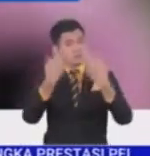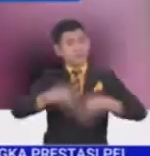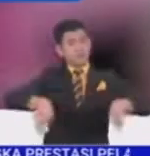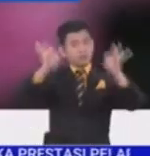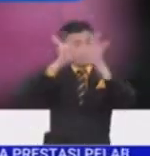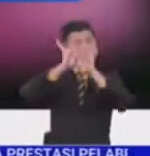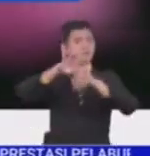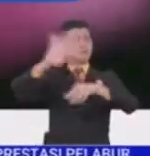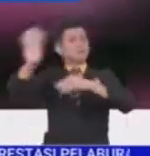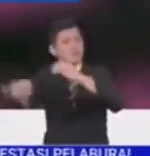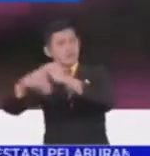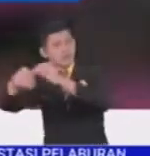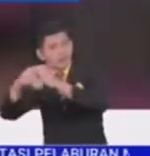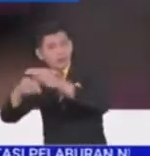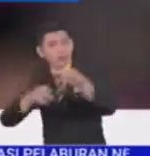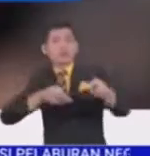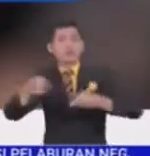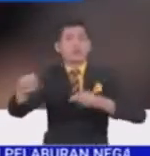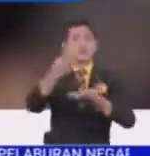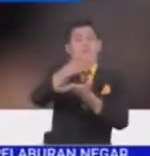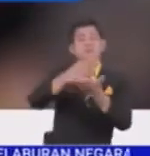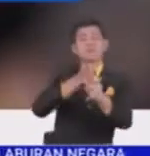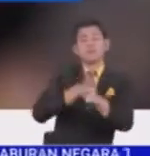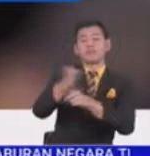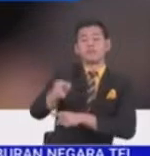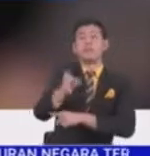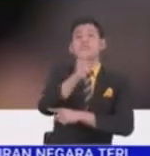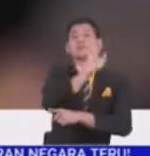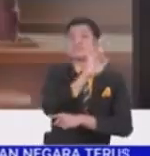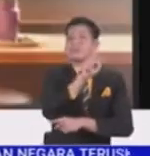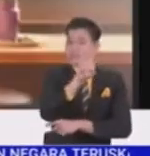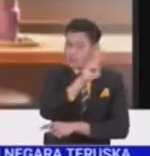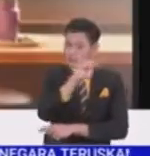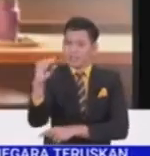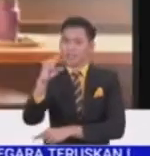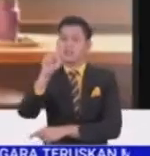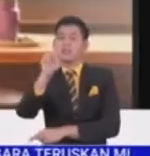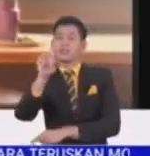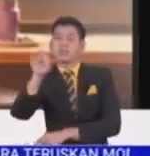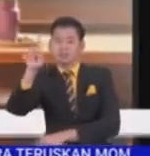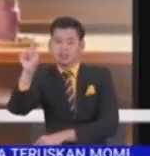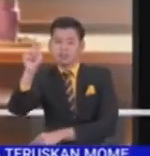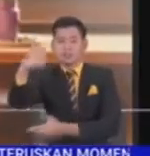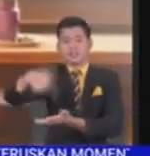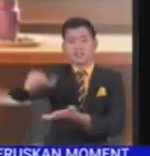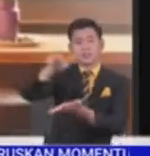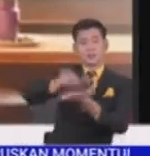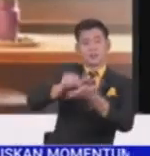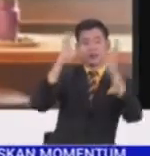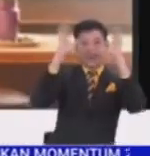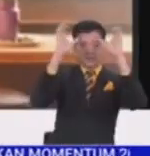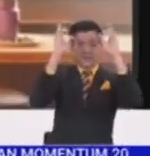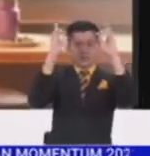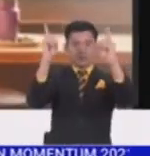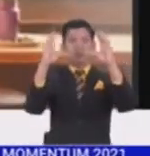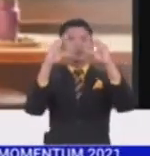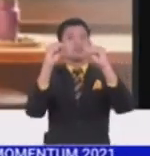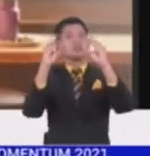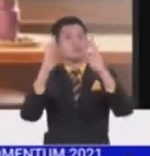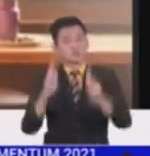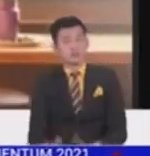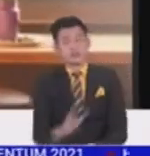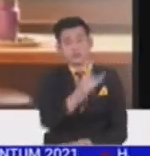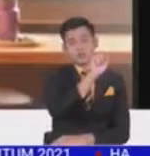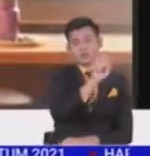ganda usaha memperkasa bidang STEM dan TVET. So, pelaburan dalam pendidikan guru-guru